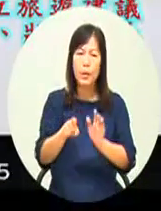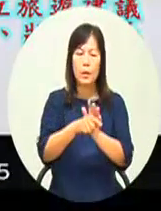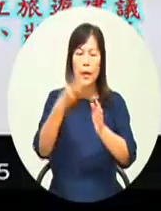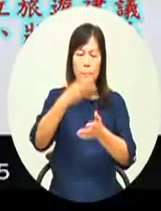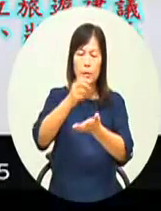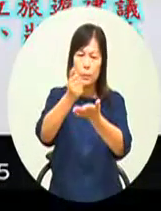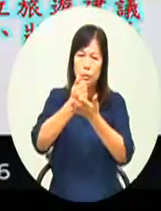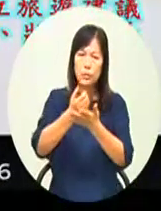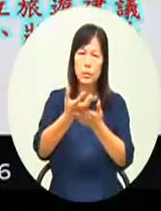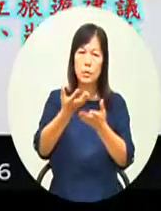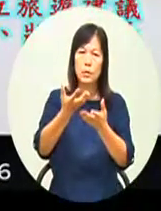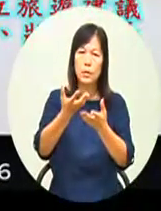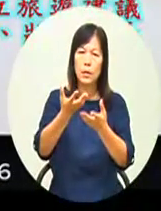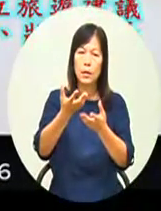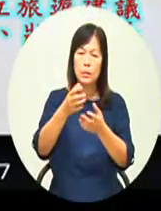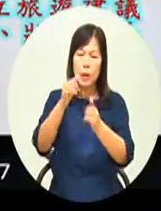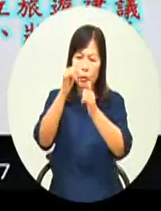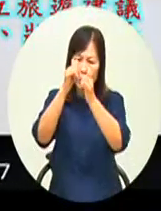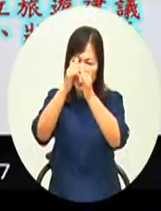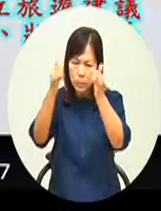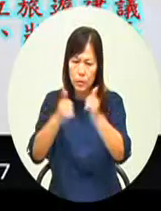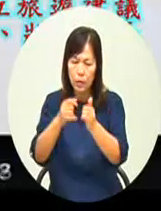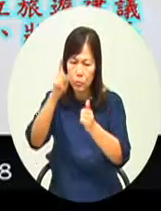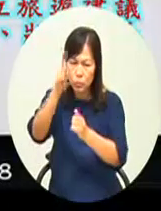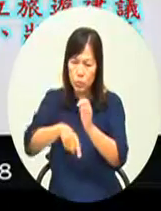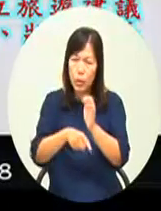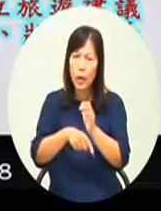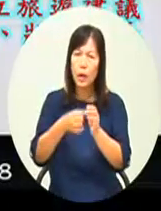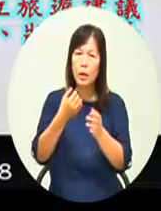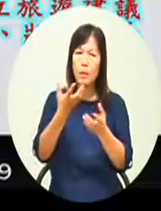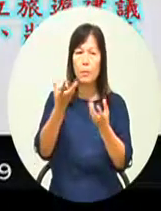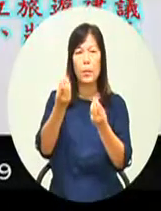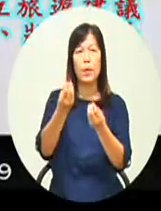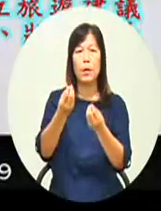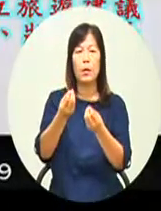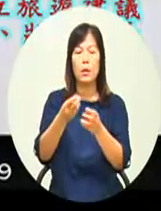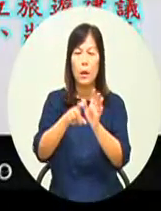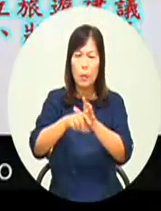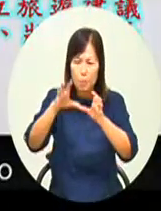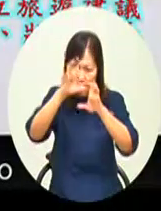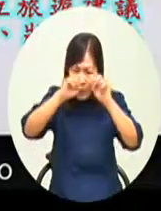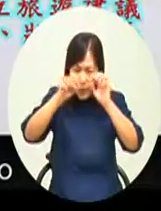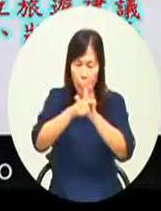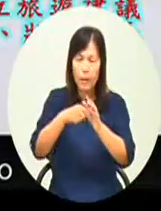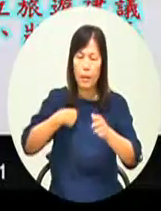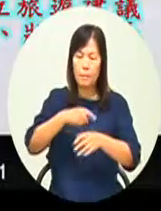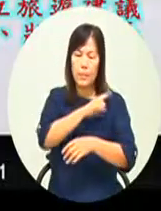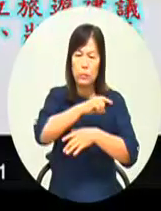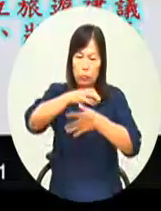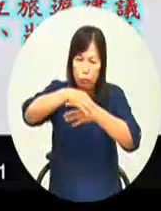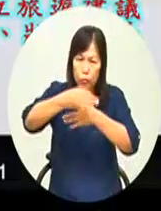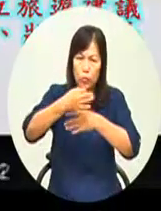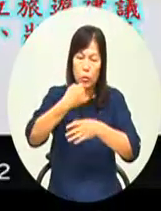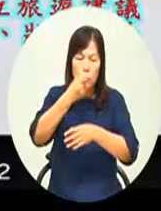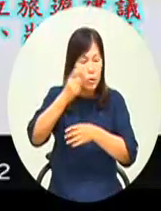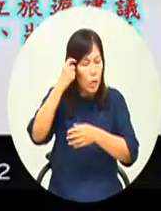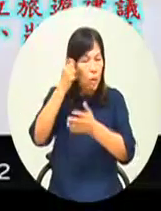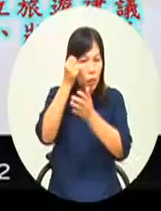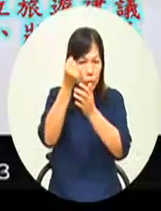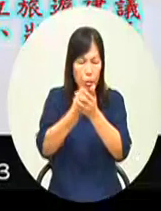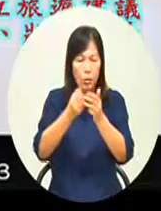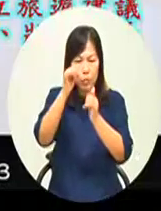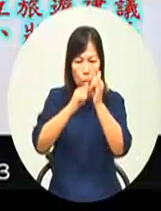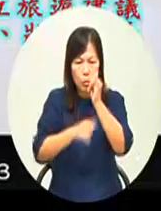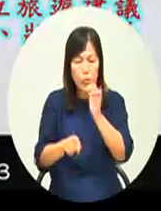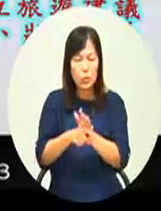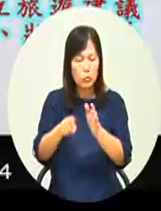邀请过玛雅各的家族来这边寻，就是 来探索他的亲人的足迹。其实我觉得这是一个